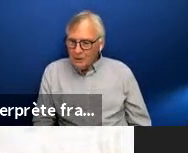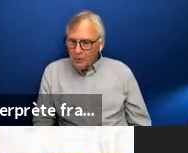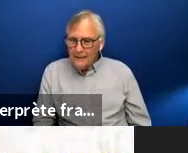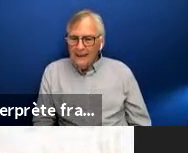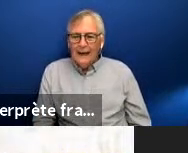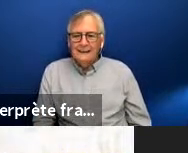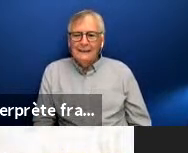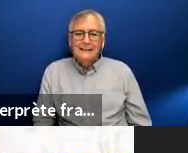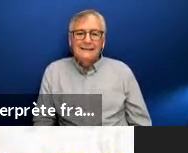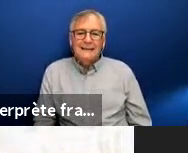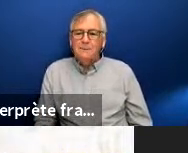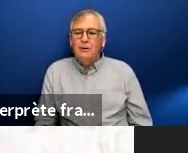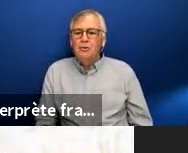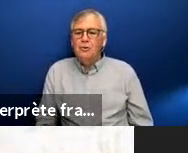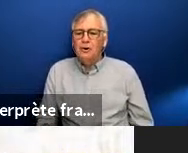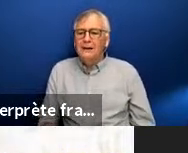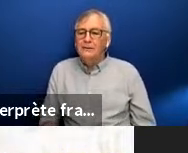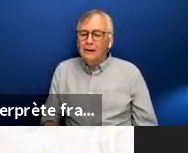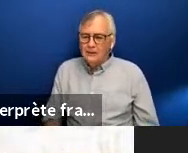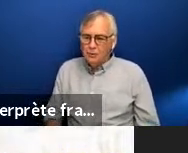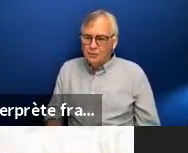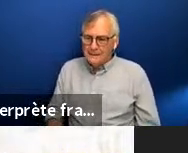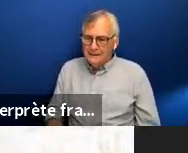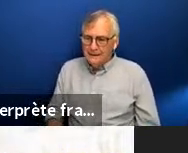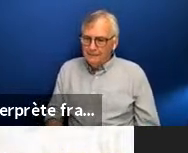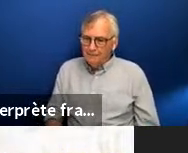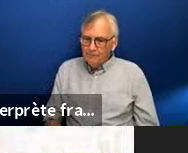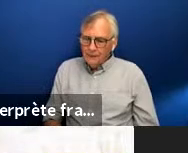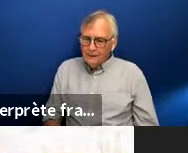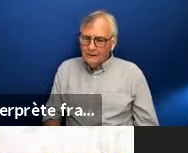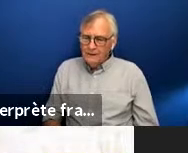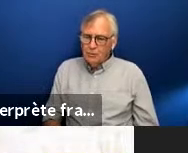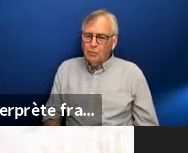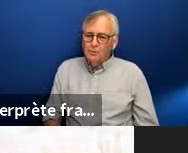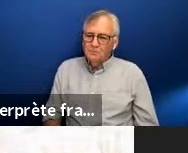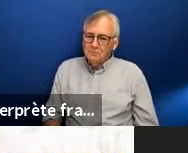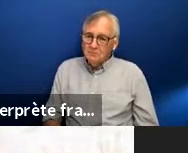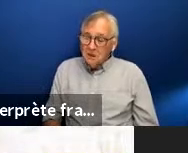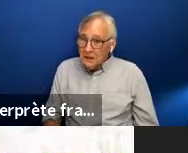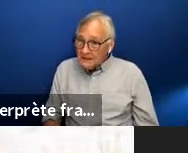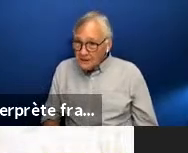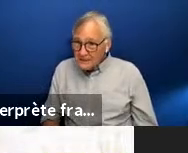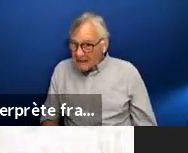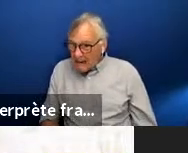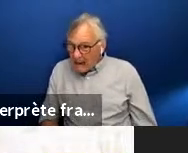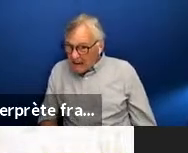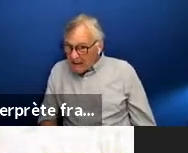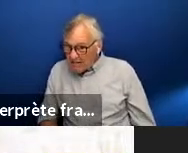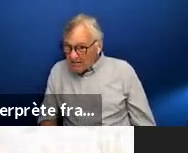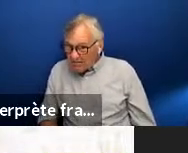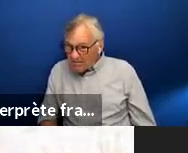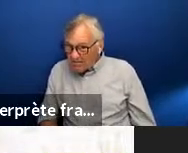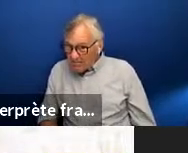des questions liées à des aspects culturels de la sourdité des sourds? Est-ce que c'est